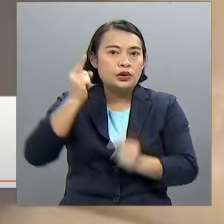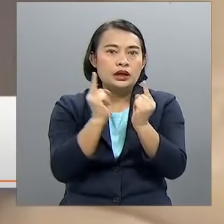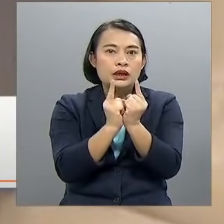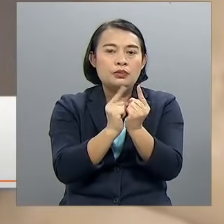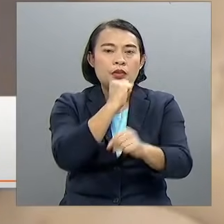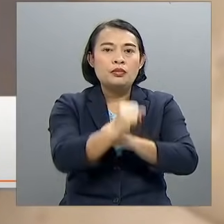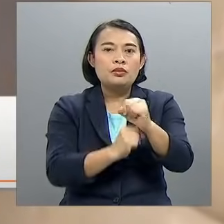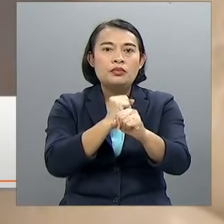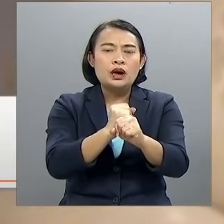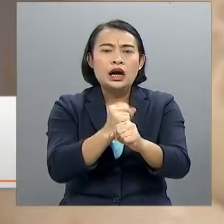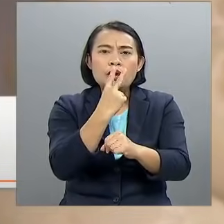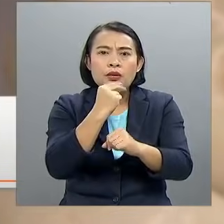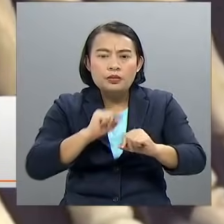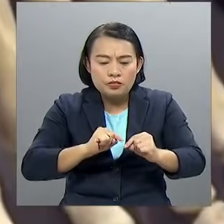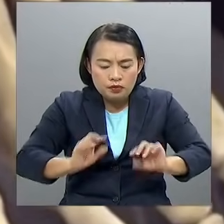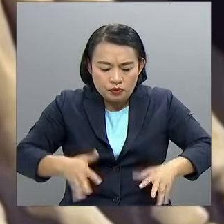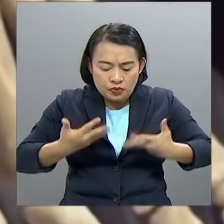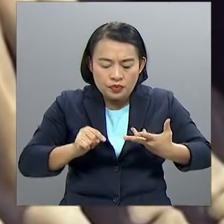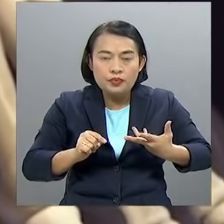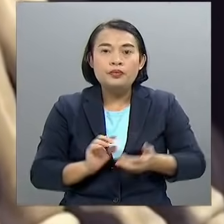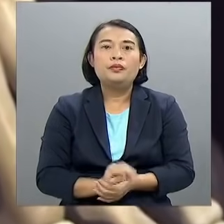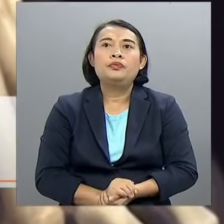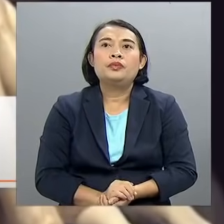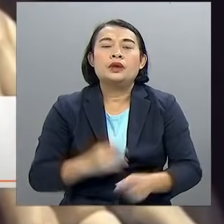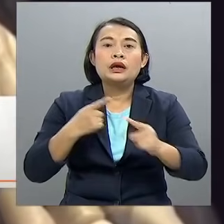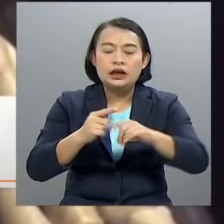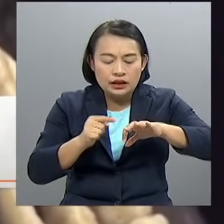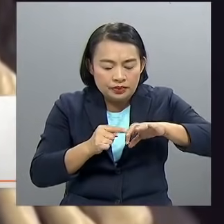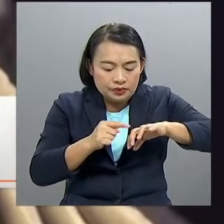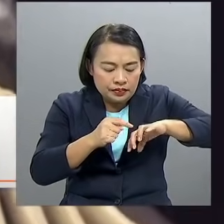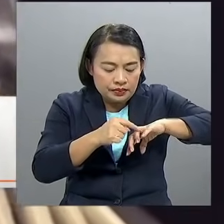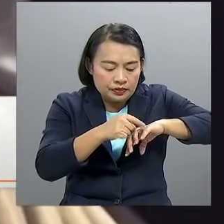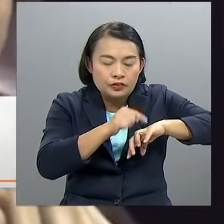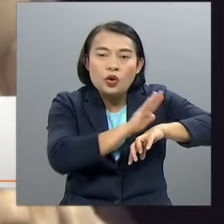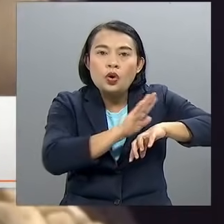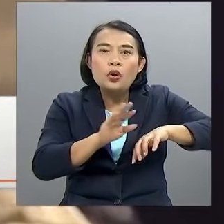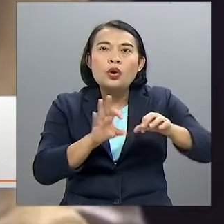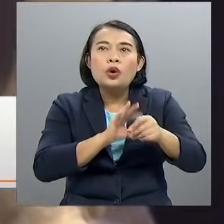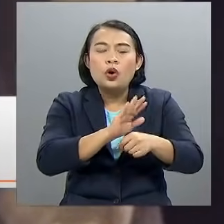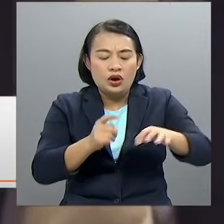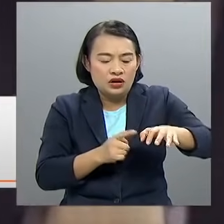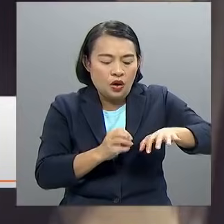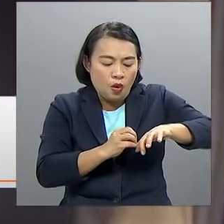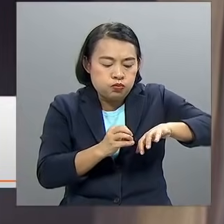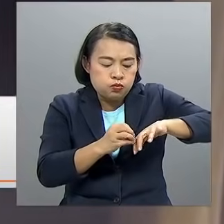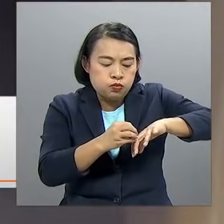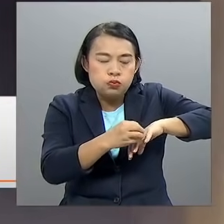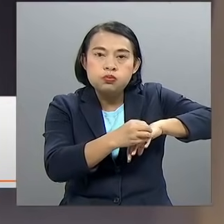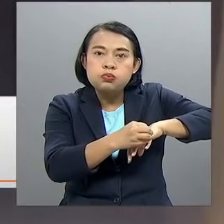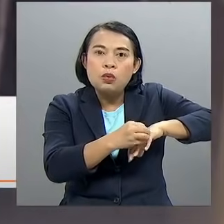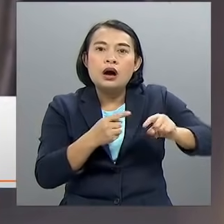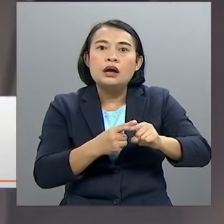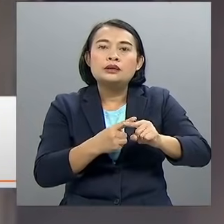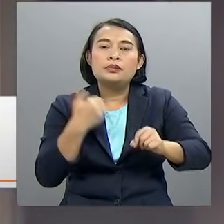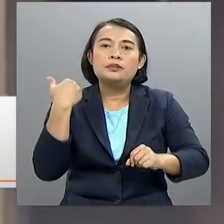หมดประจำเดือนครับอาการของเค้าปรากฏได้หลักหลายรูปแบบเลยครับคือข้ออักเสบอาจจะแบบเฉียบพลันก็ได้ครับเริ่ม